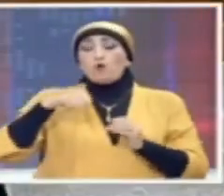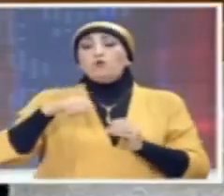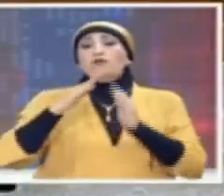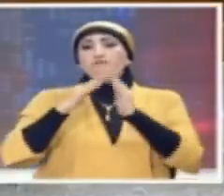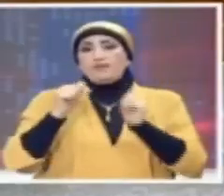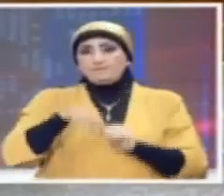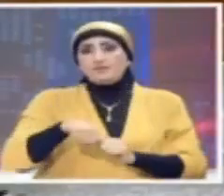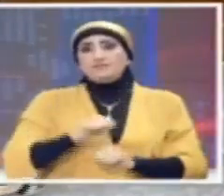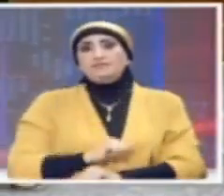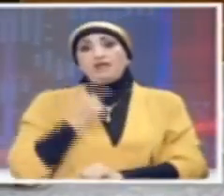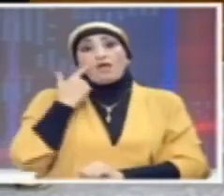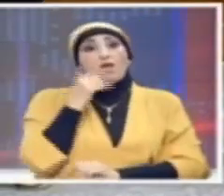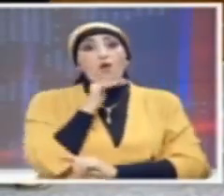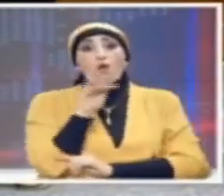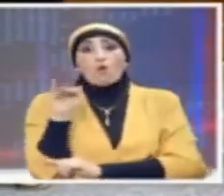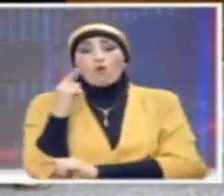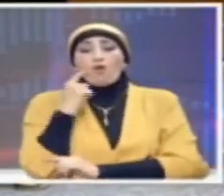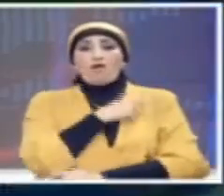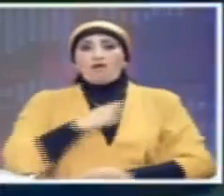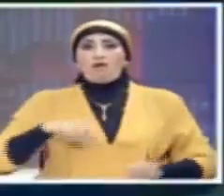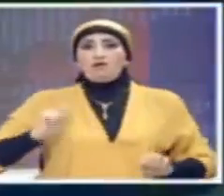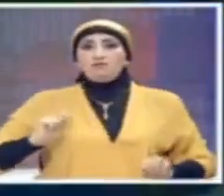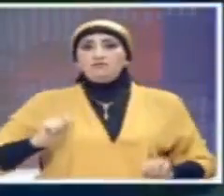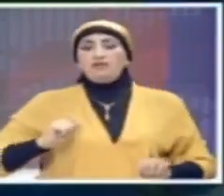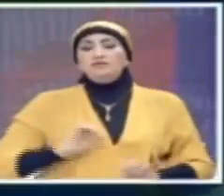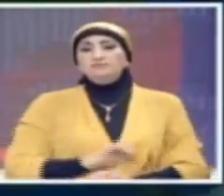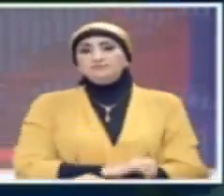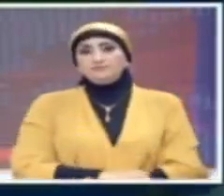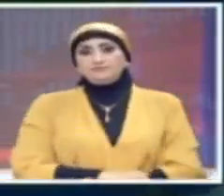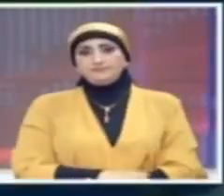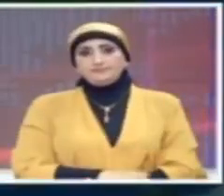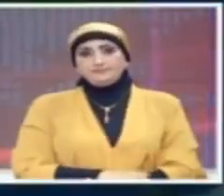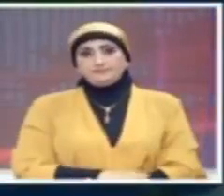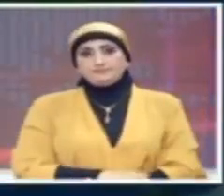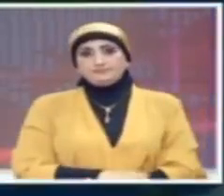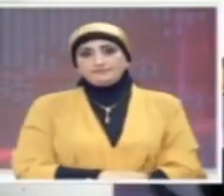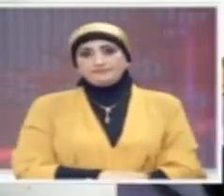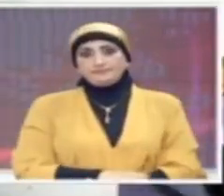غدا تحت إشراف قضائي كامل.